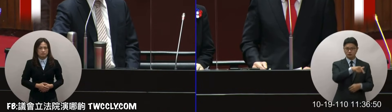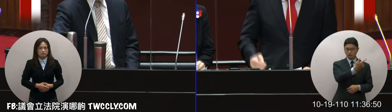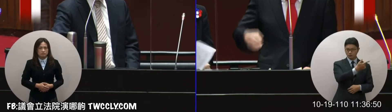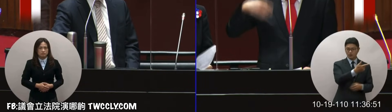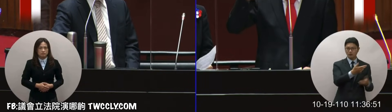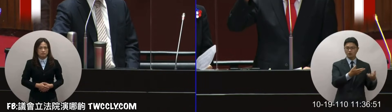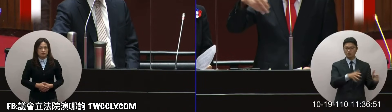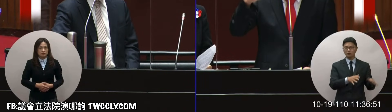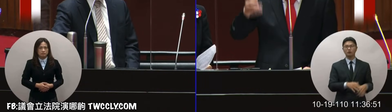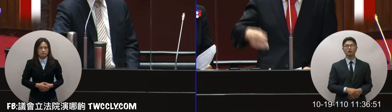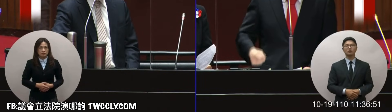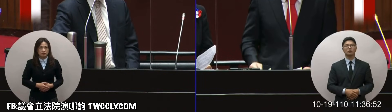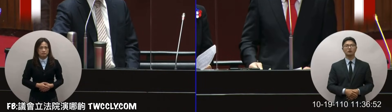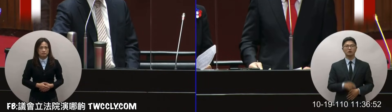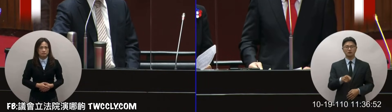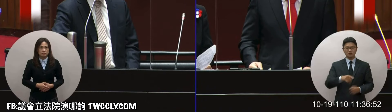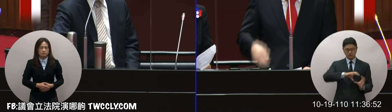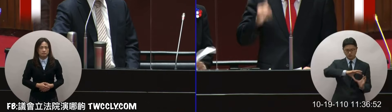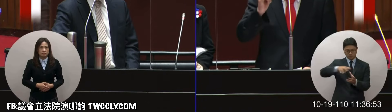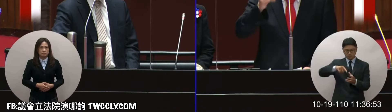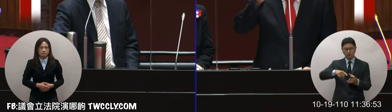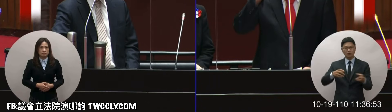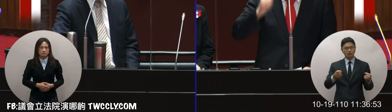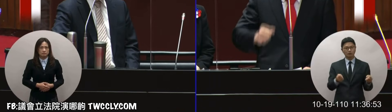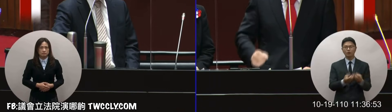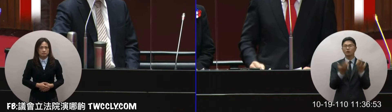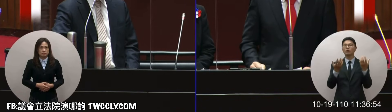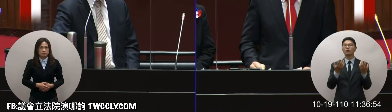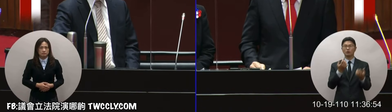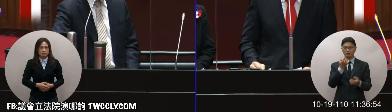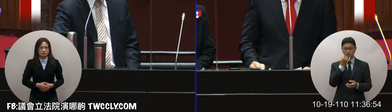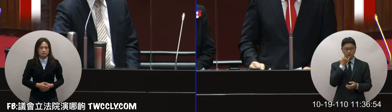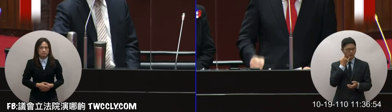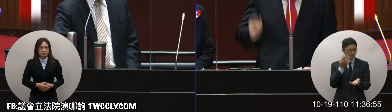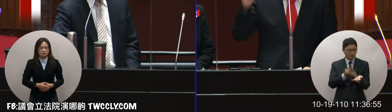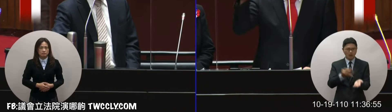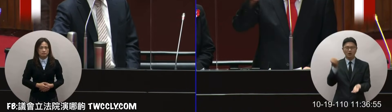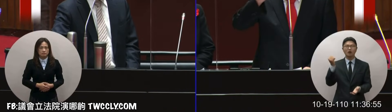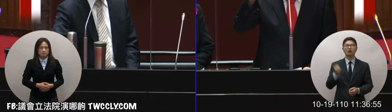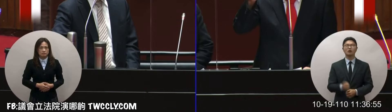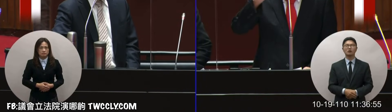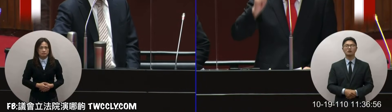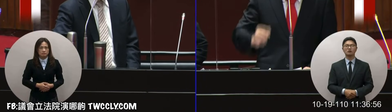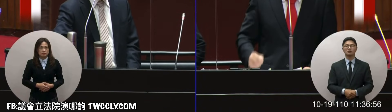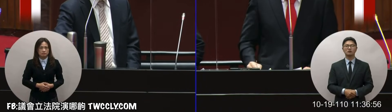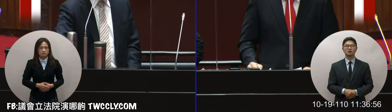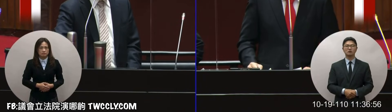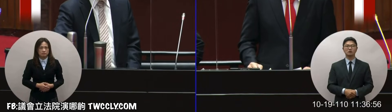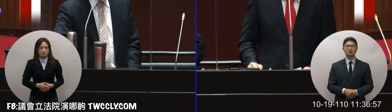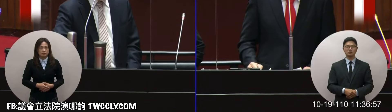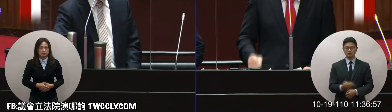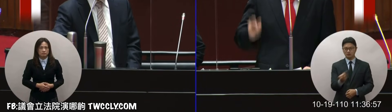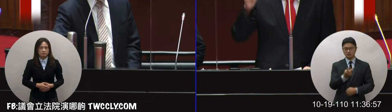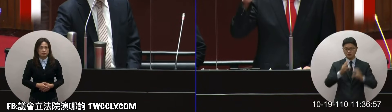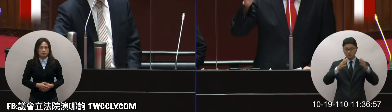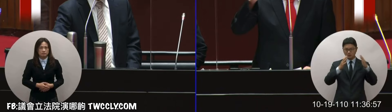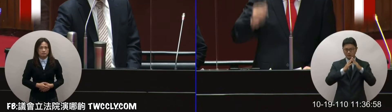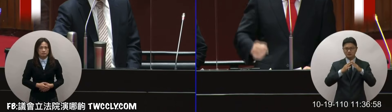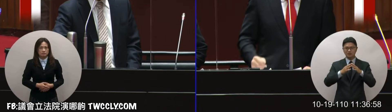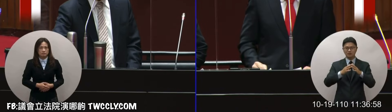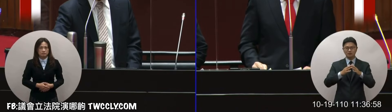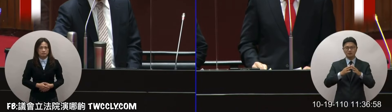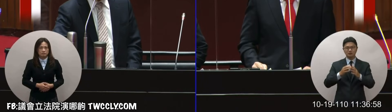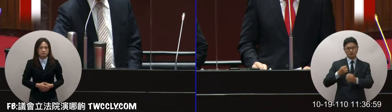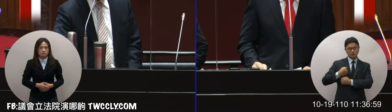长说的，地球可以毁灭很多次，600颗就可以毁灭很多次。他们军备竞赛的结果，加上美